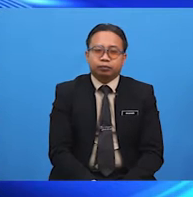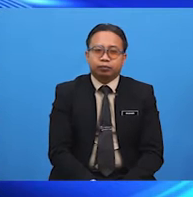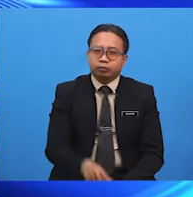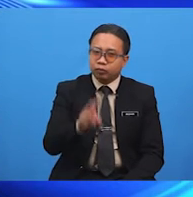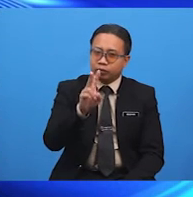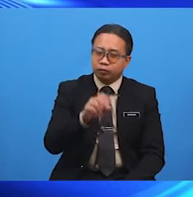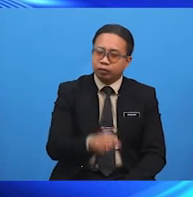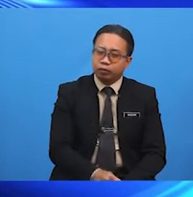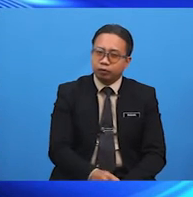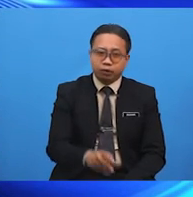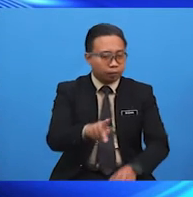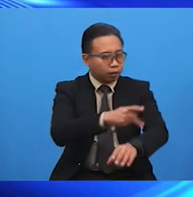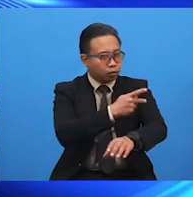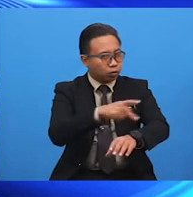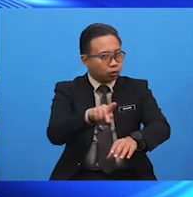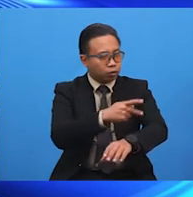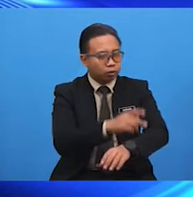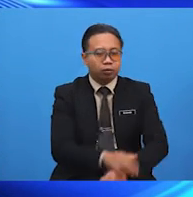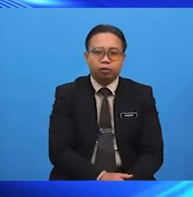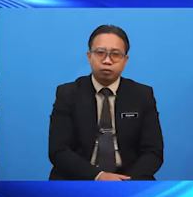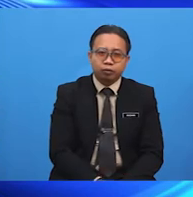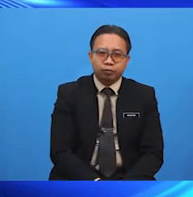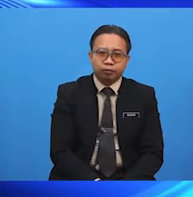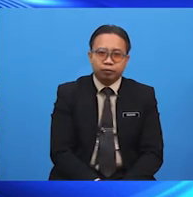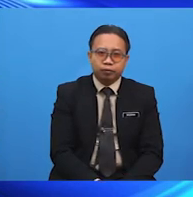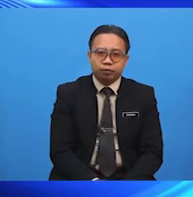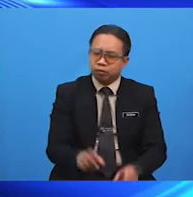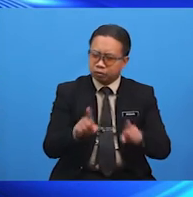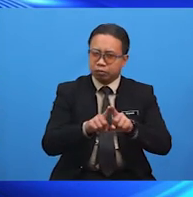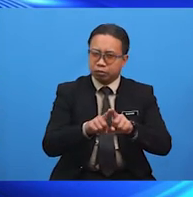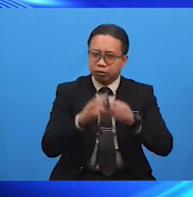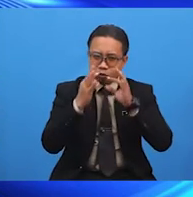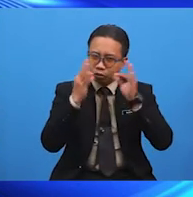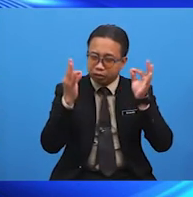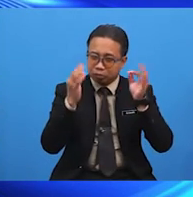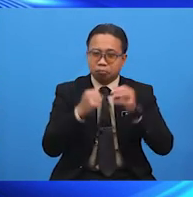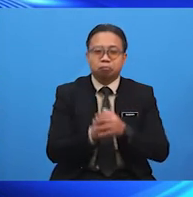Dua tiga kucing berlari. Mana nak sama si kucing Zaza?